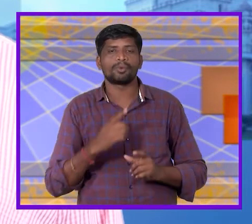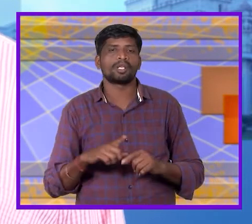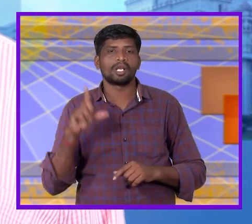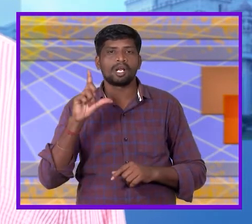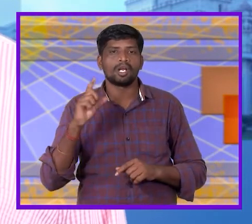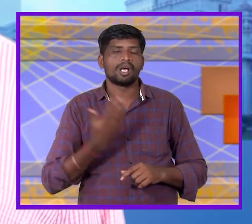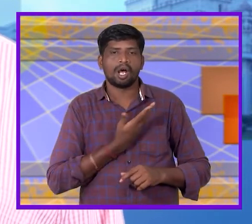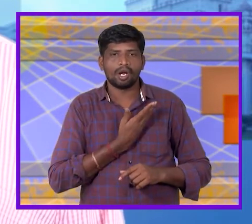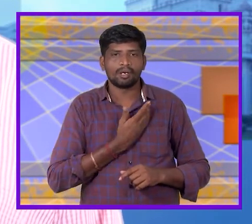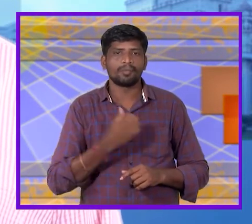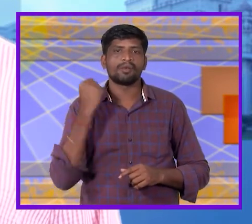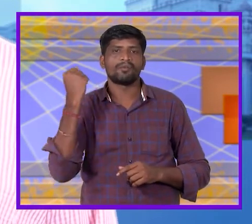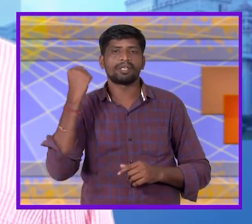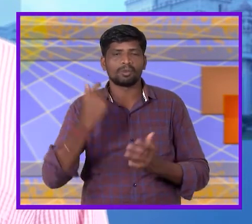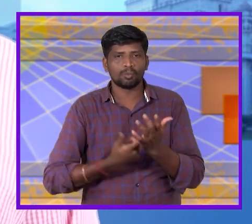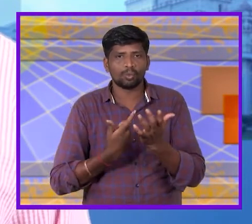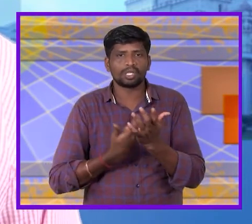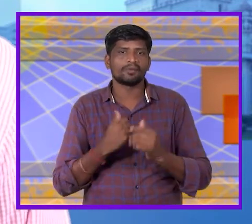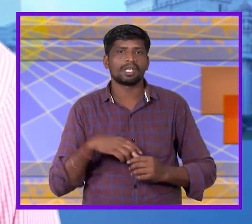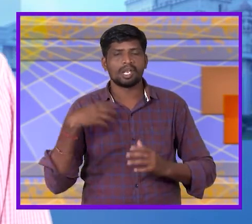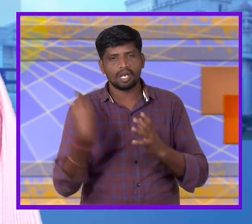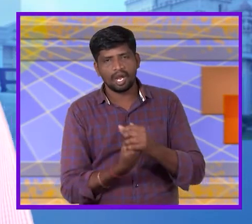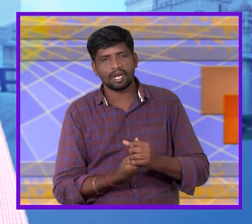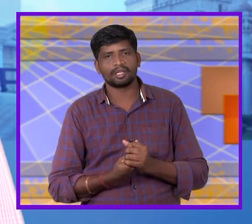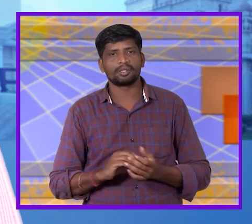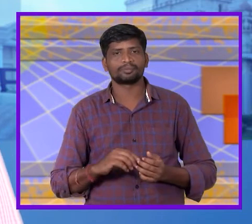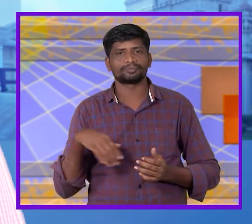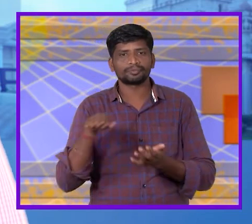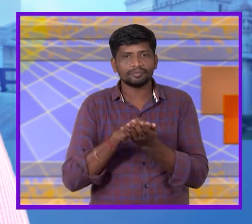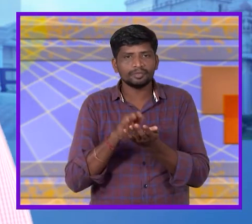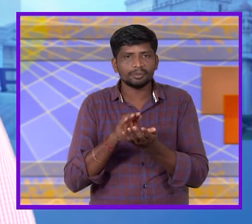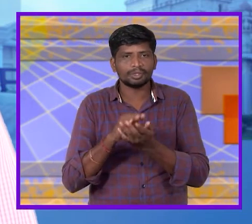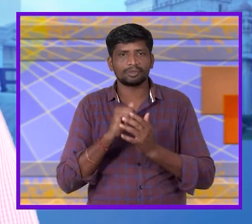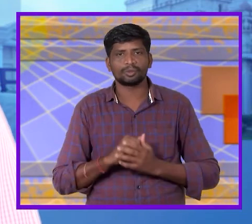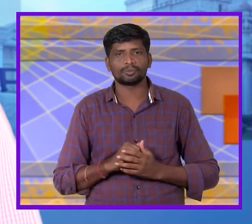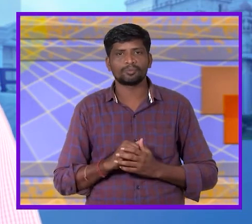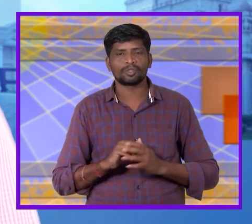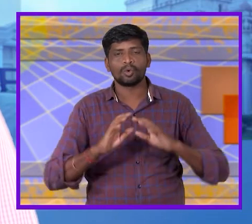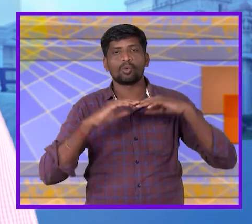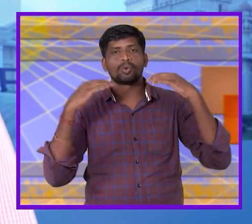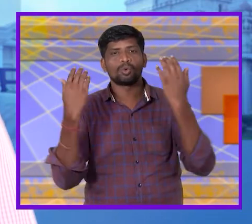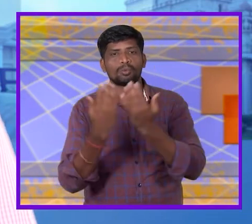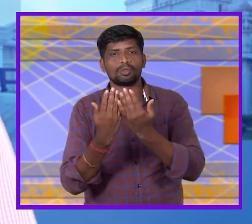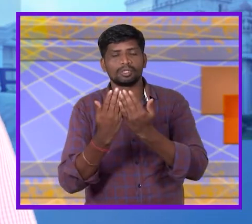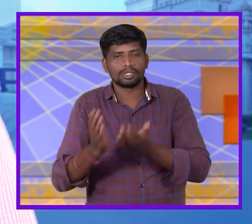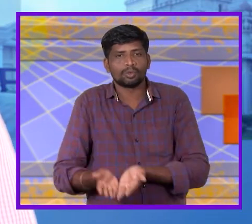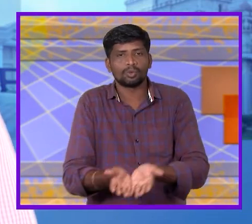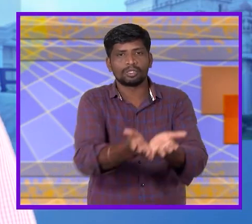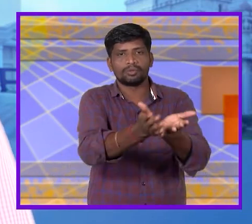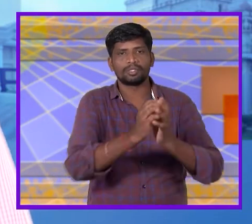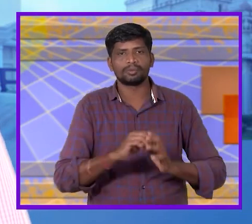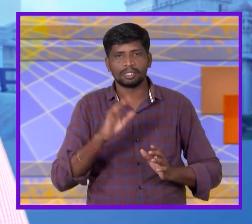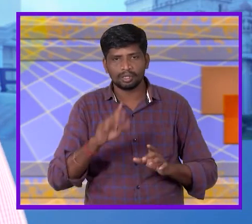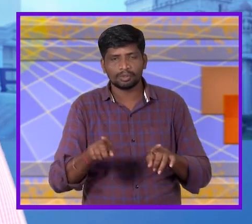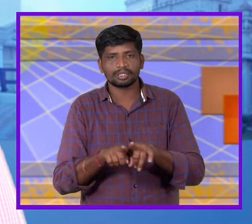நம்முடைய வீரம், நம்முடைய இரக்கம், நம்முடைய கருணை எல்லாவற்றையும் நம்முடைய உலகம் முழுக்க நாம் கொண்டு செல்வதற்கு